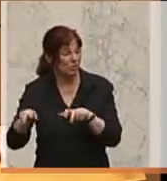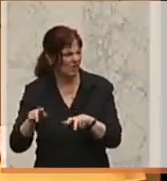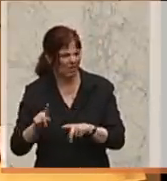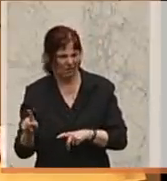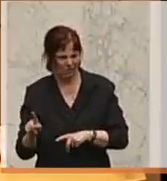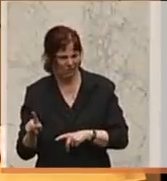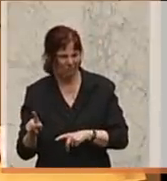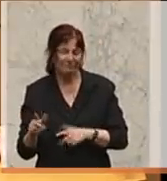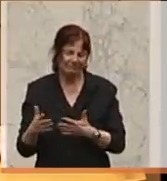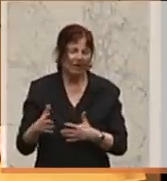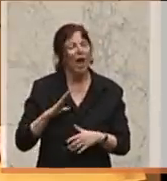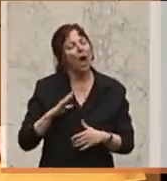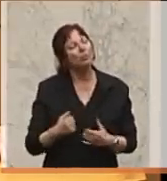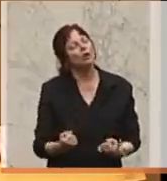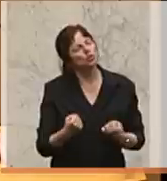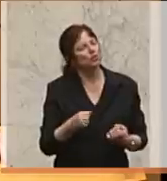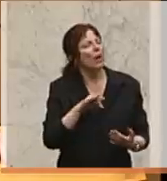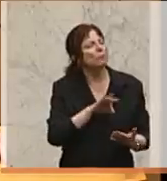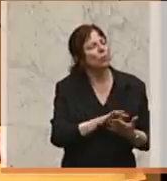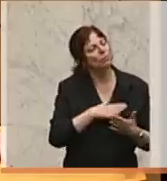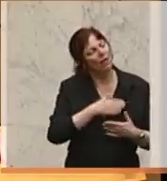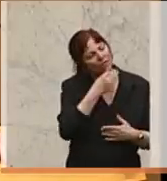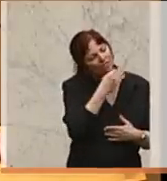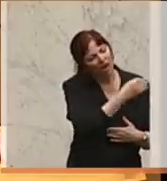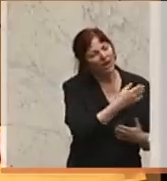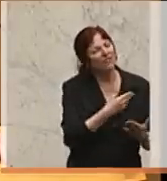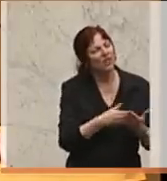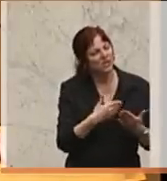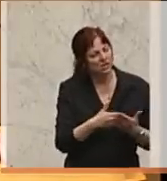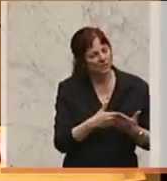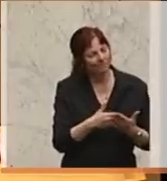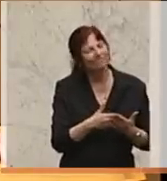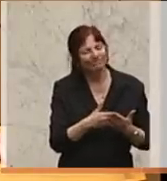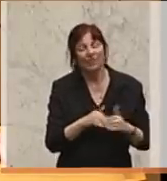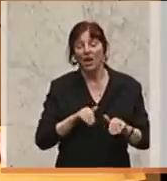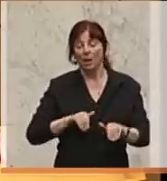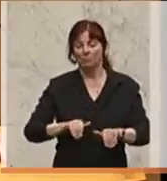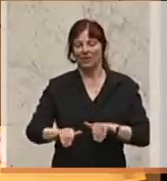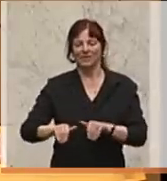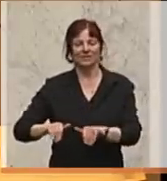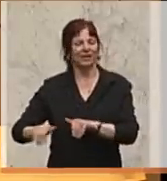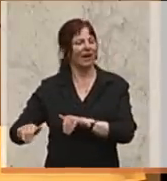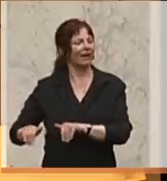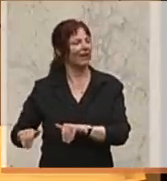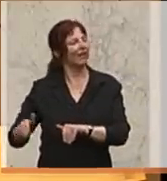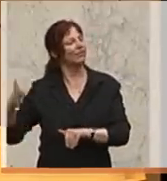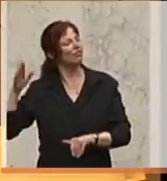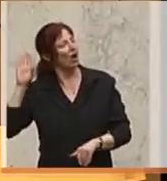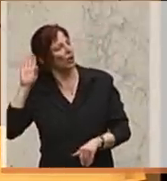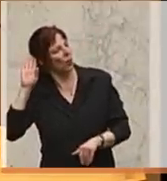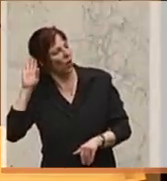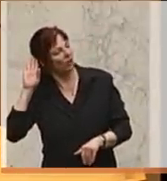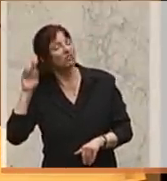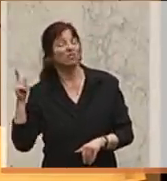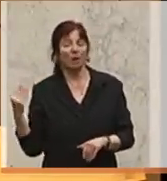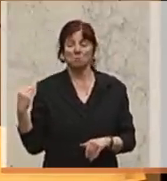dahin, weil aus Ministerien die Anregung gekommen ist, dass eben nicht für entsprechende Rabatte gesorgt wird. Alle, die im